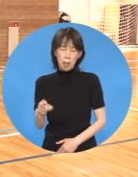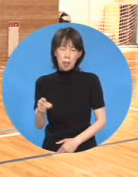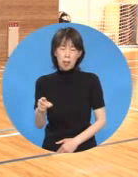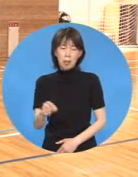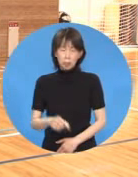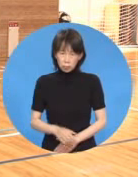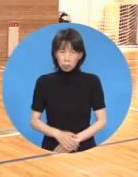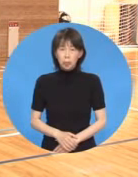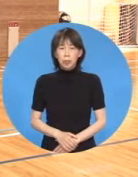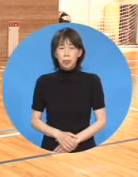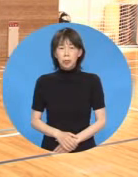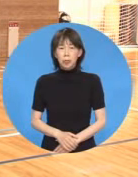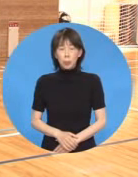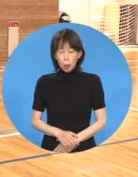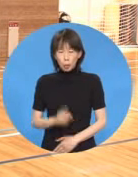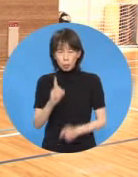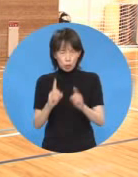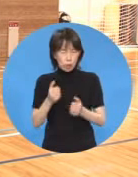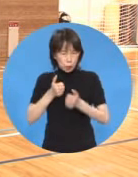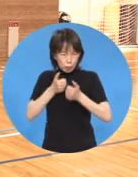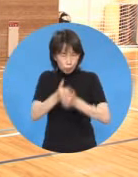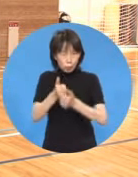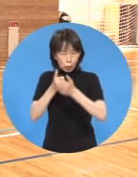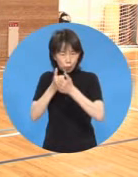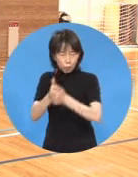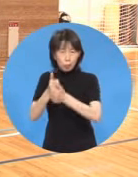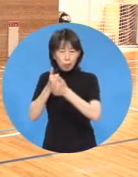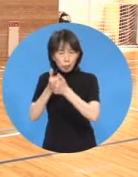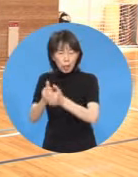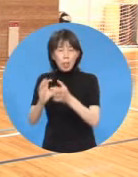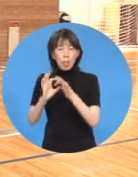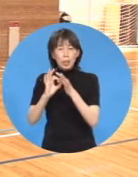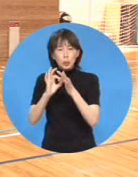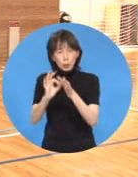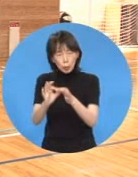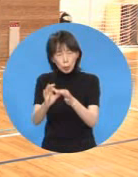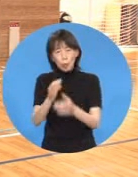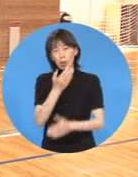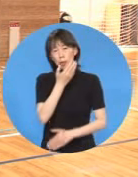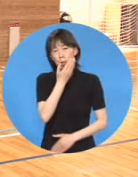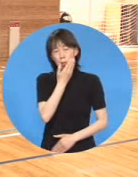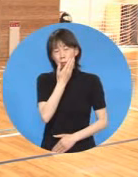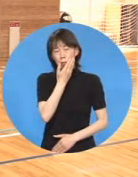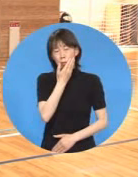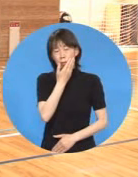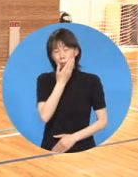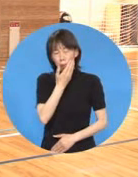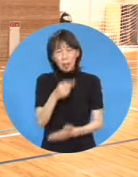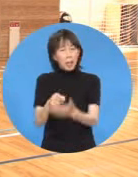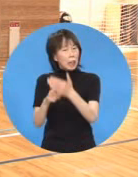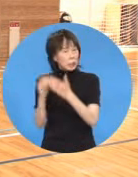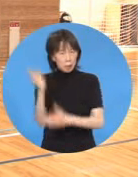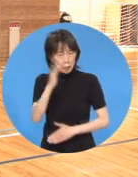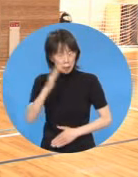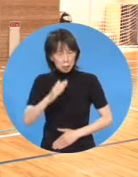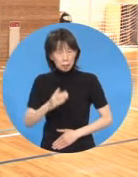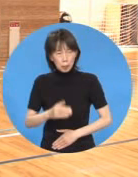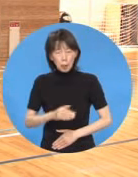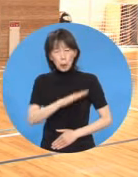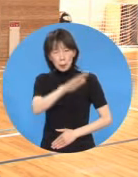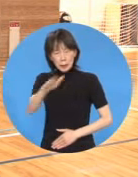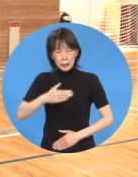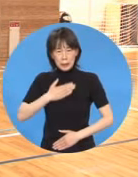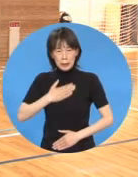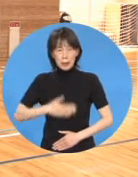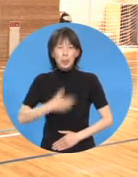てあのできないことを挑戦しないことの方が恥ずかしいっていうことをやっぱりその何でも諦めずに挑戦して欲しいっていうことを